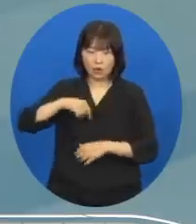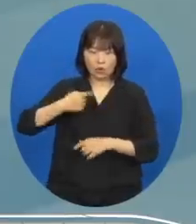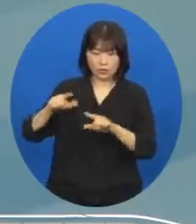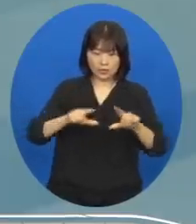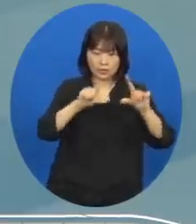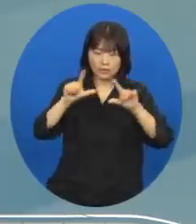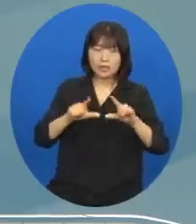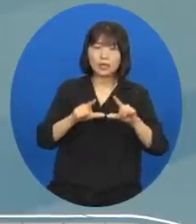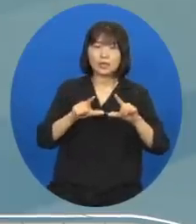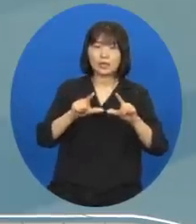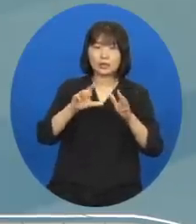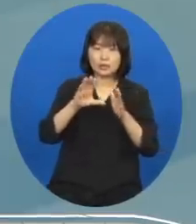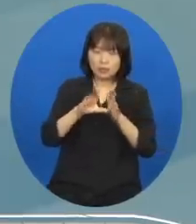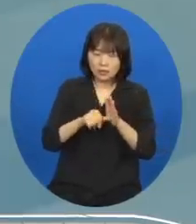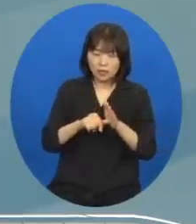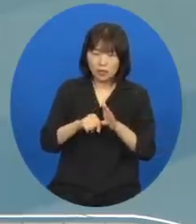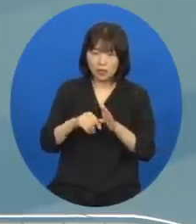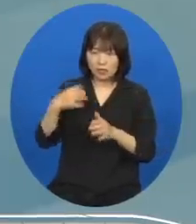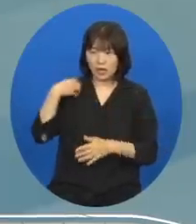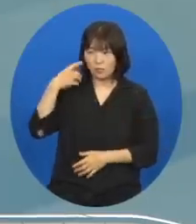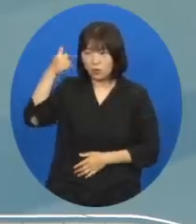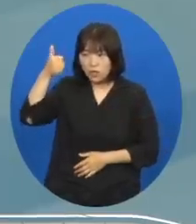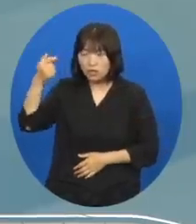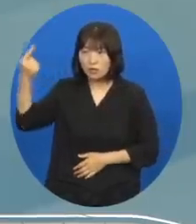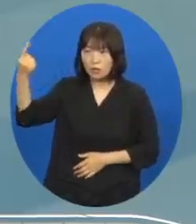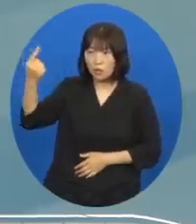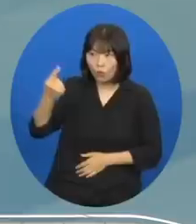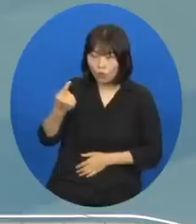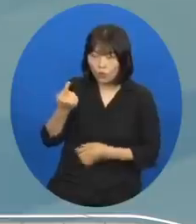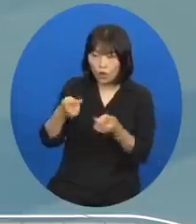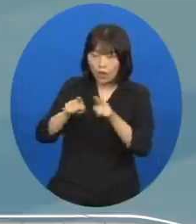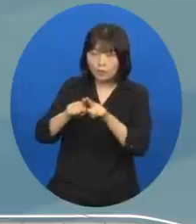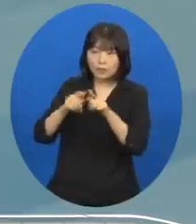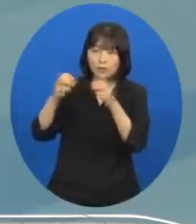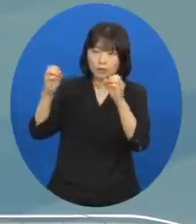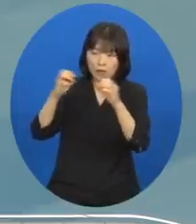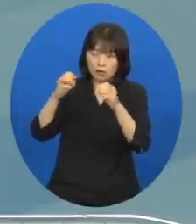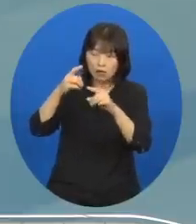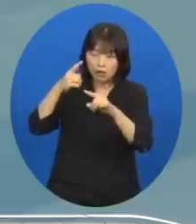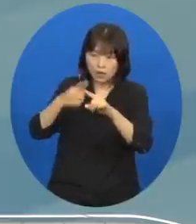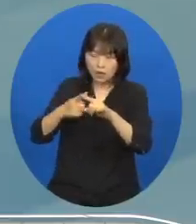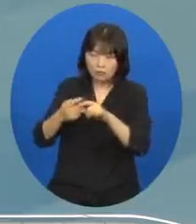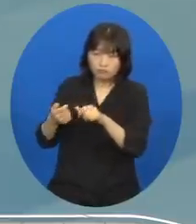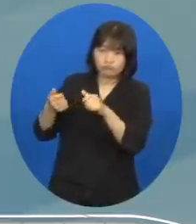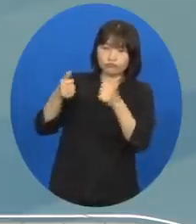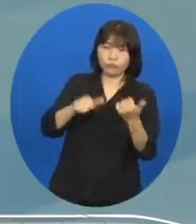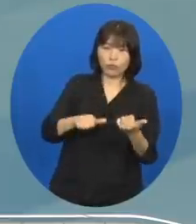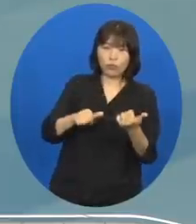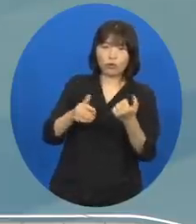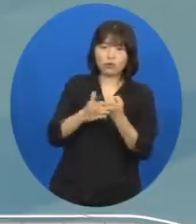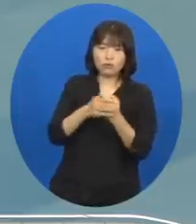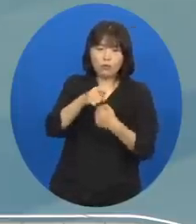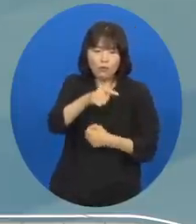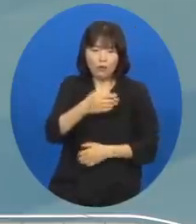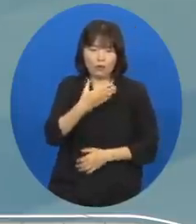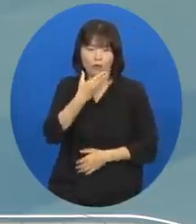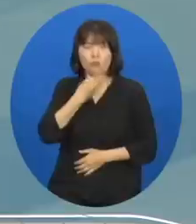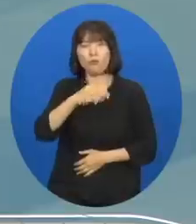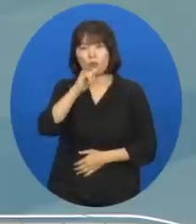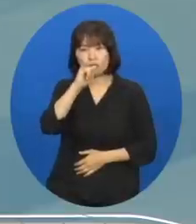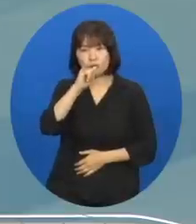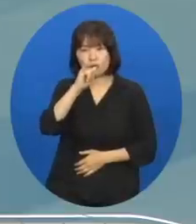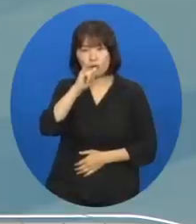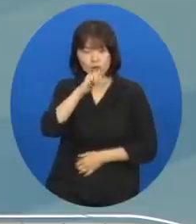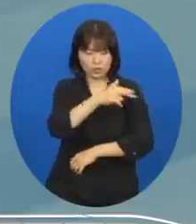목사님이 오셔서 목사님하고 함께 있는 시간에 운명하셨으니 복이 있잖아요. 그